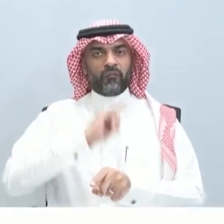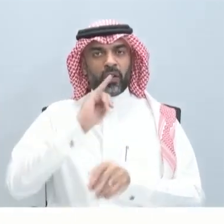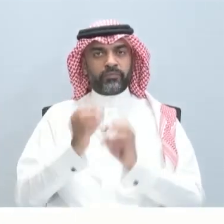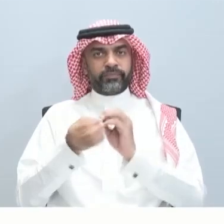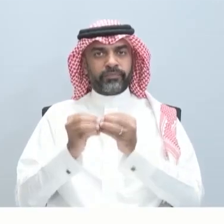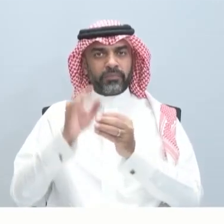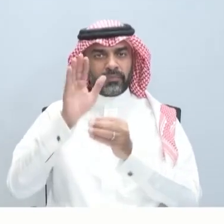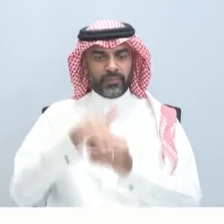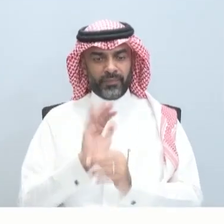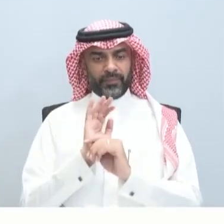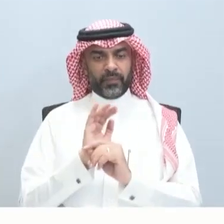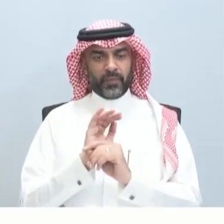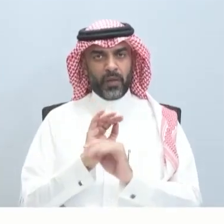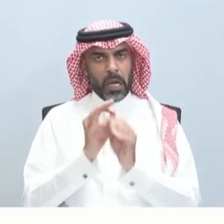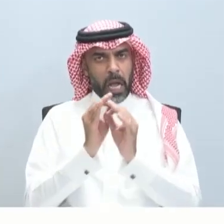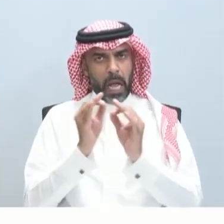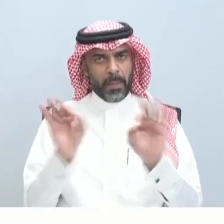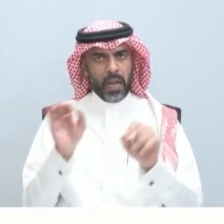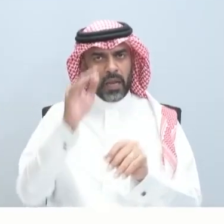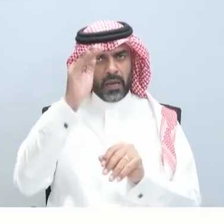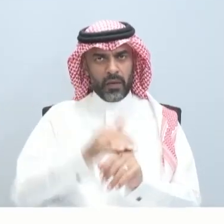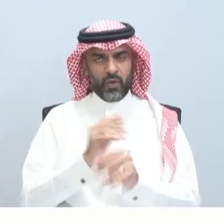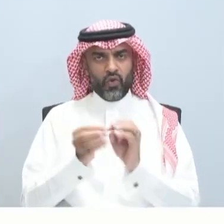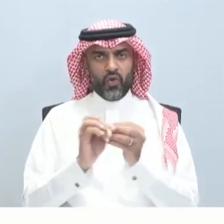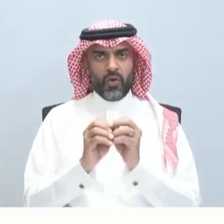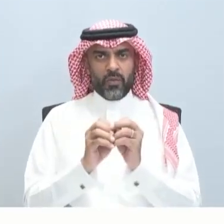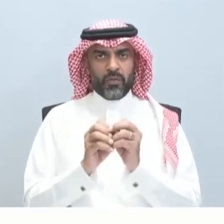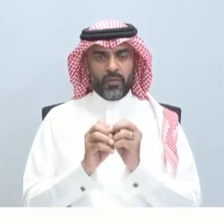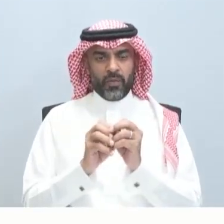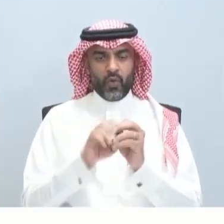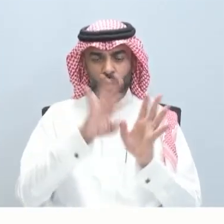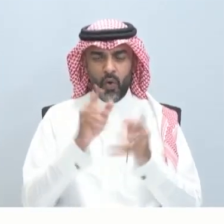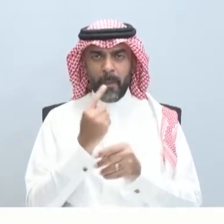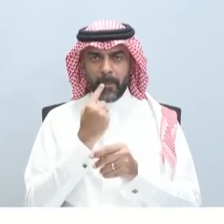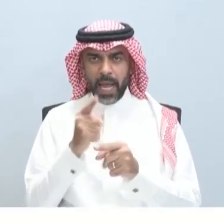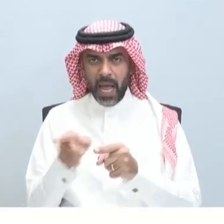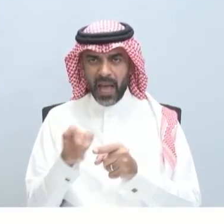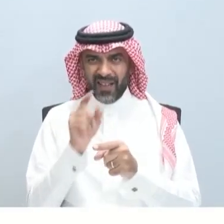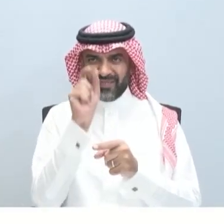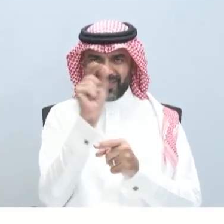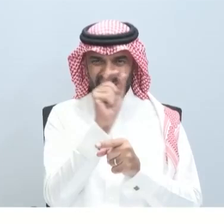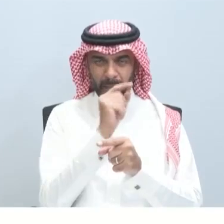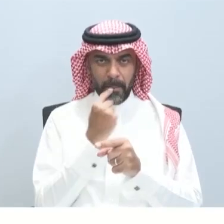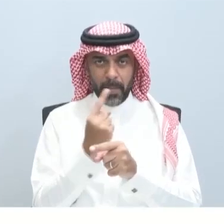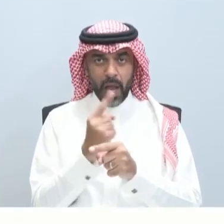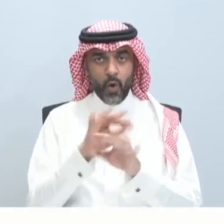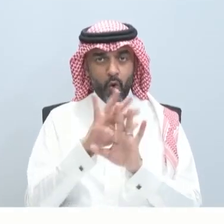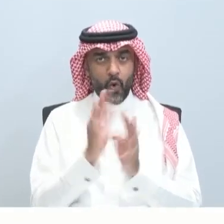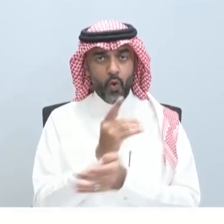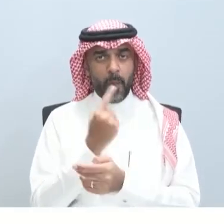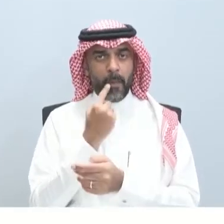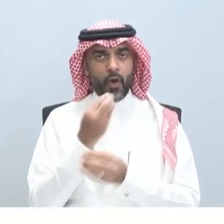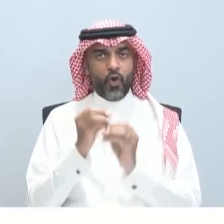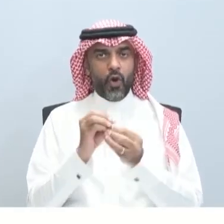مبدعين نموذج كامل هنا الجزء تم تظليل صح ولا لا مبدعين طيب